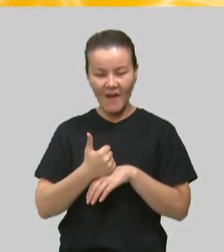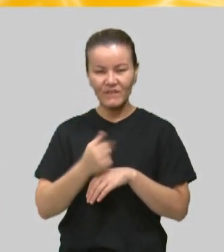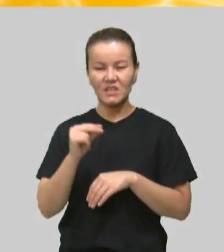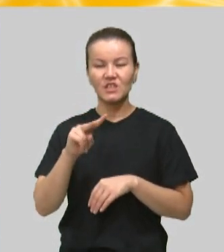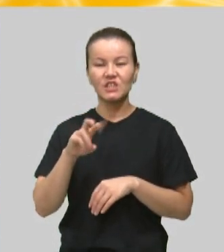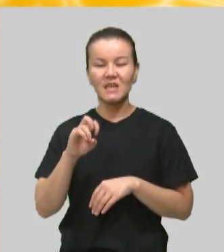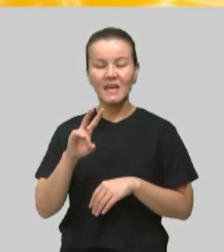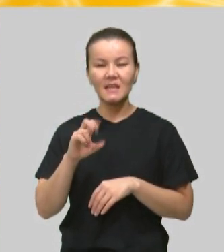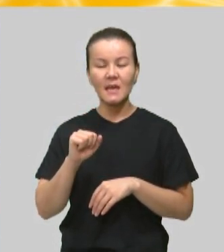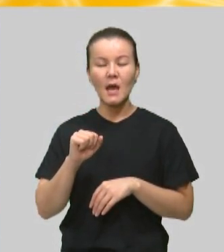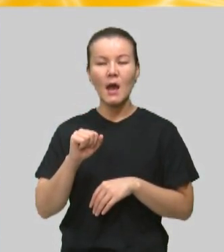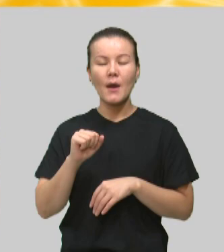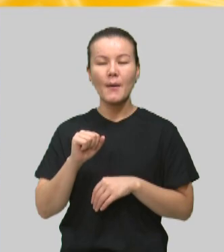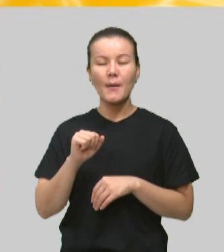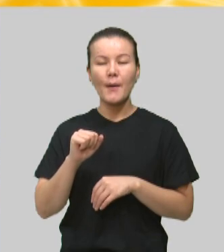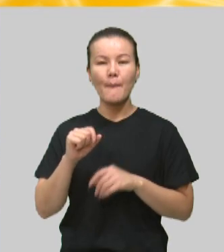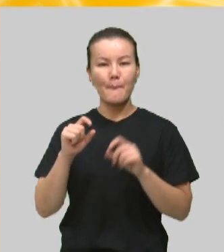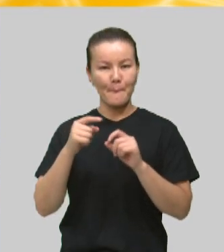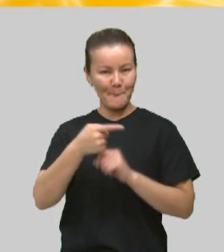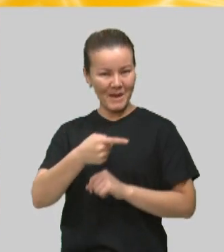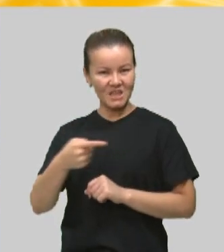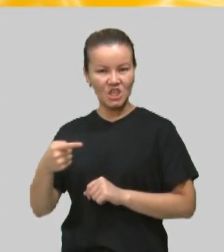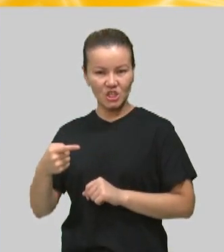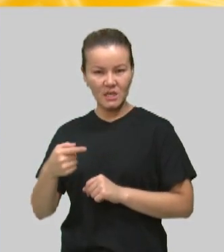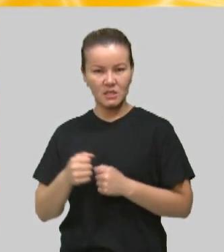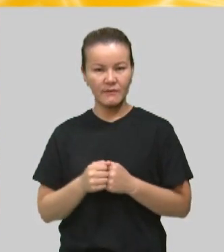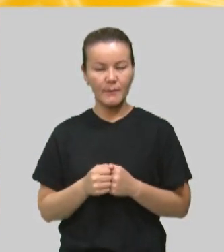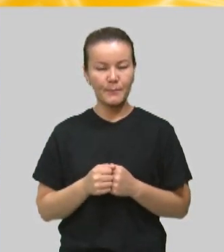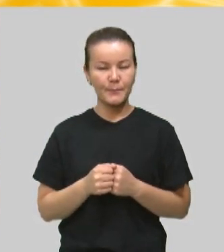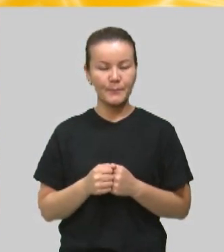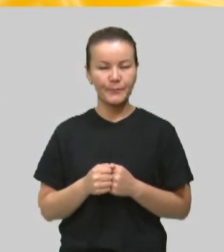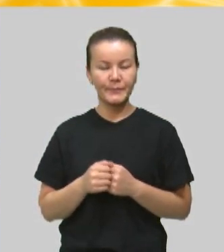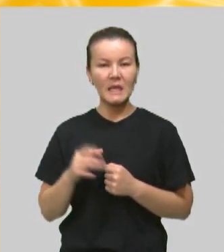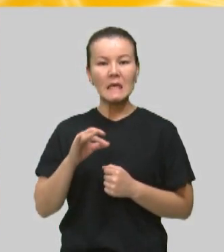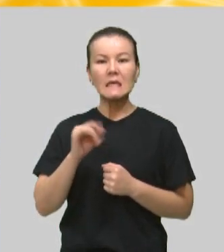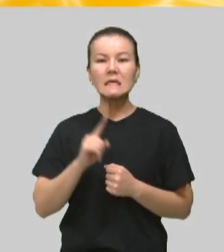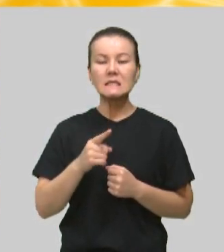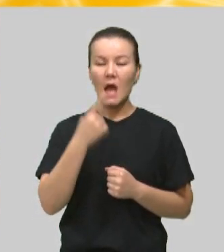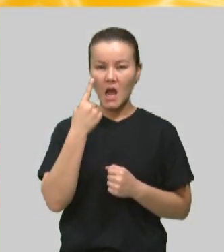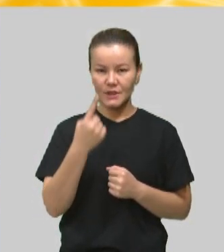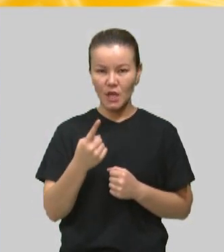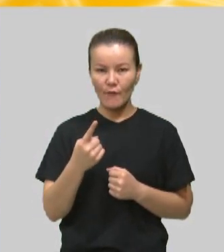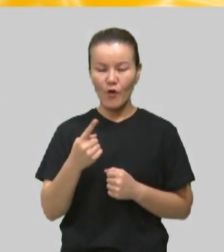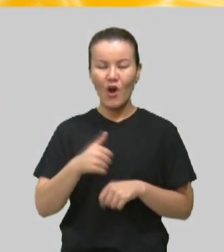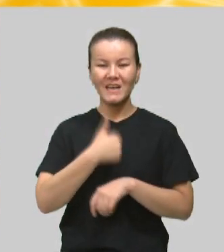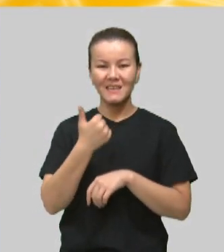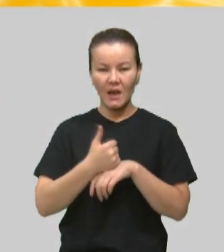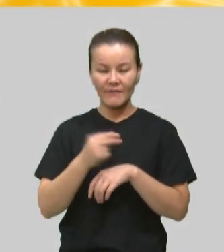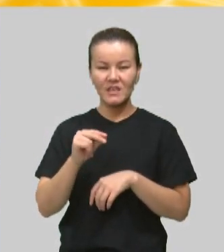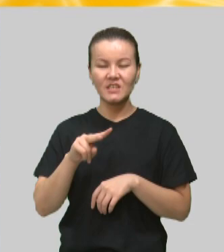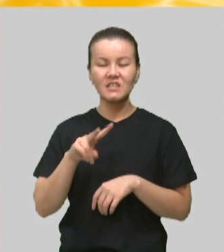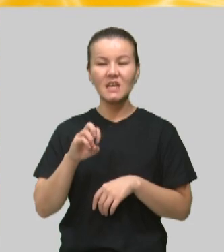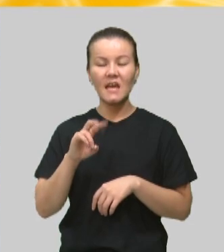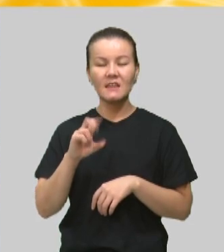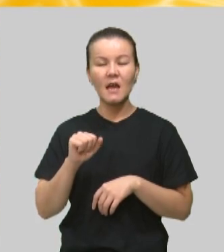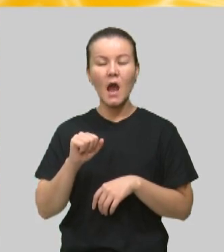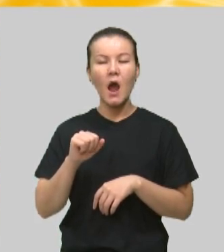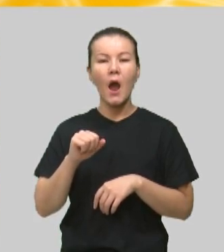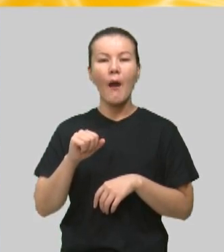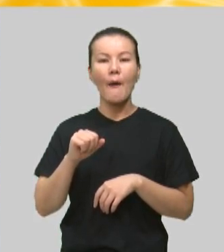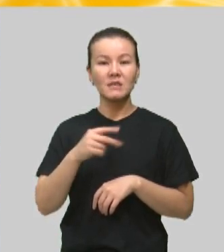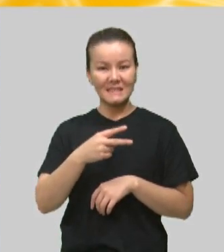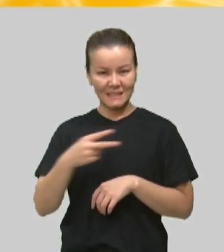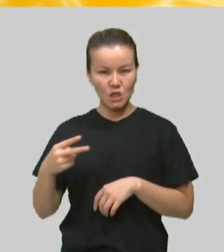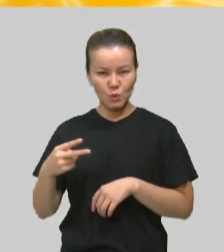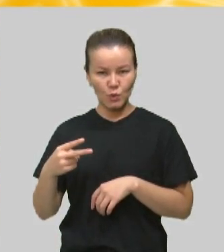главного члена подлежащего, из одного главного члена